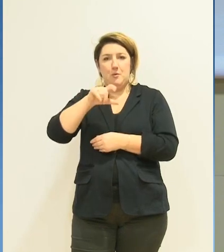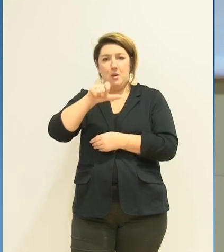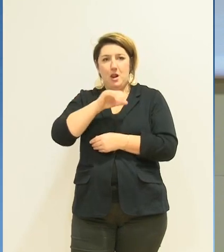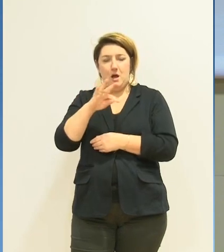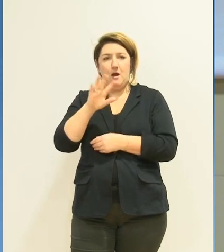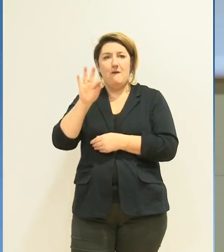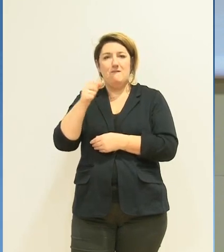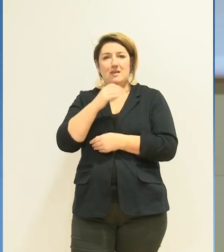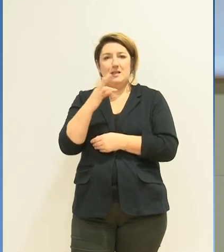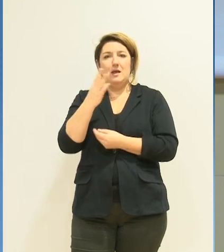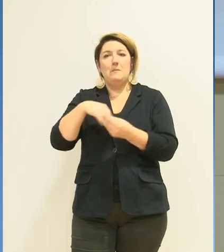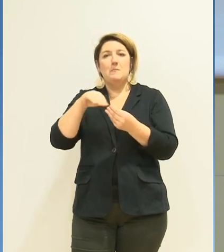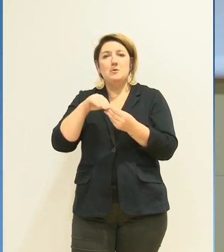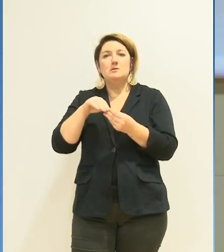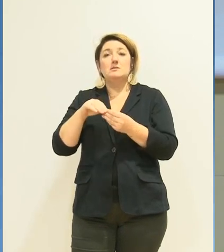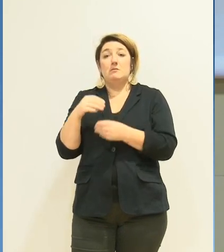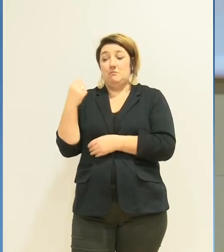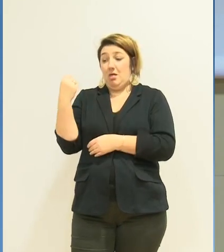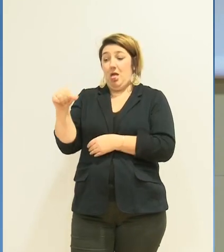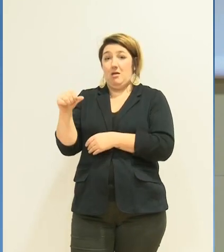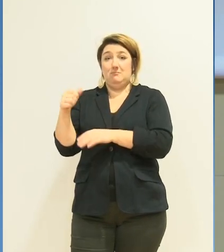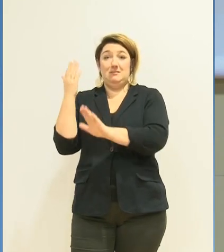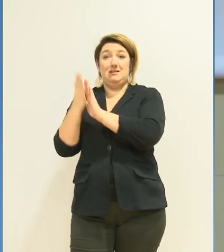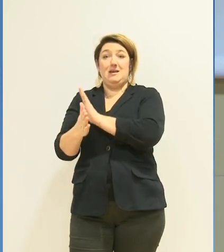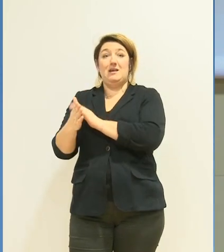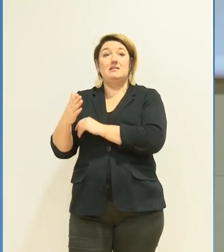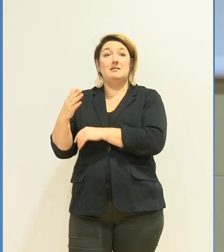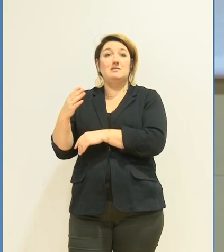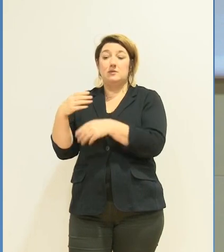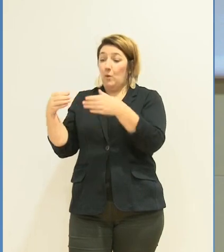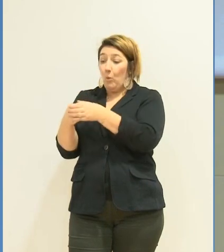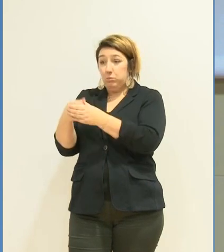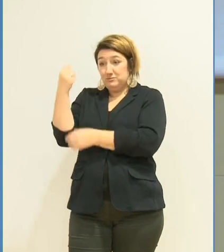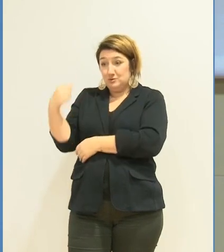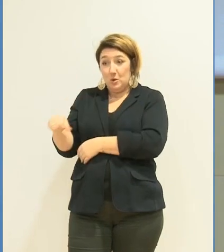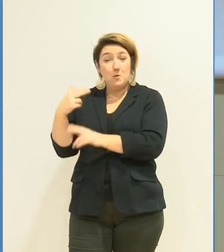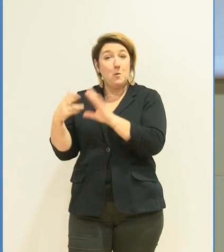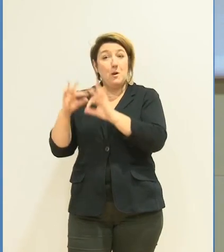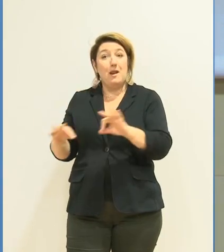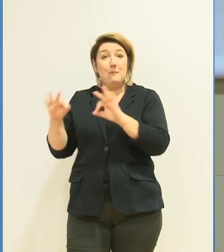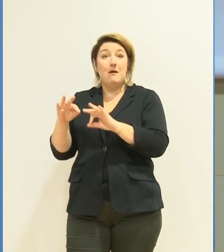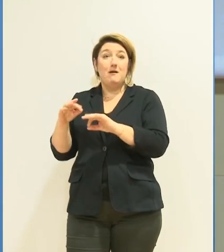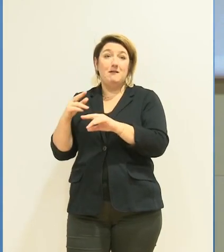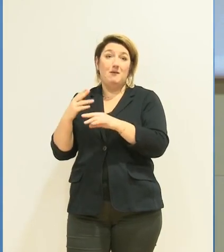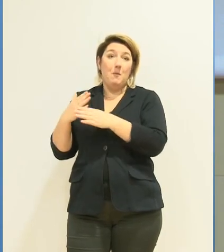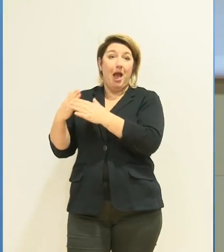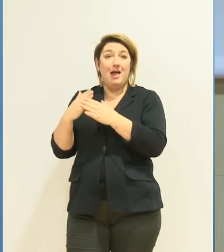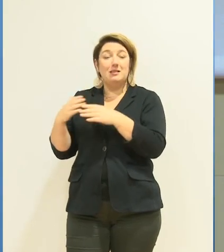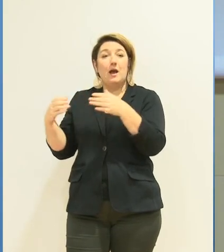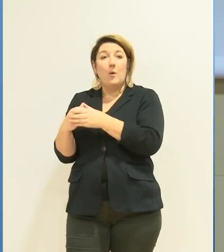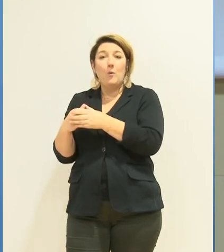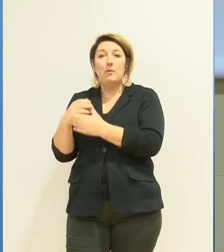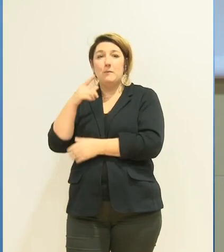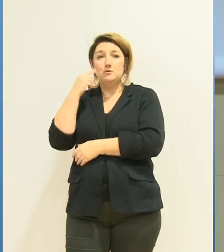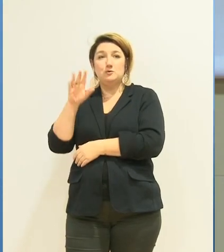l'intergroupe qui nous sorte de groupe à lui tout seul lionel filippi et qui n'a pas de nom du coup voilà voilà donc